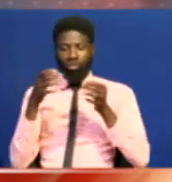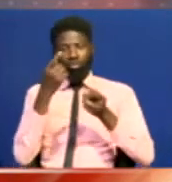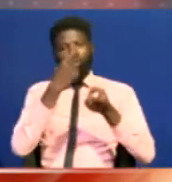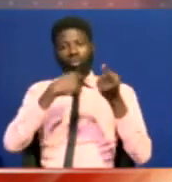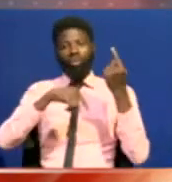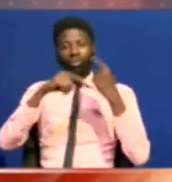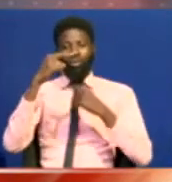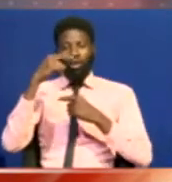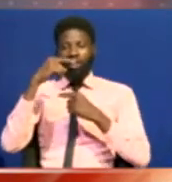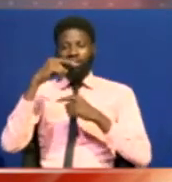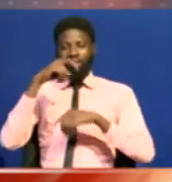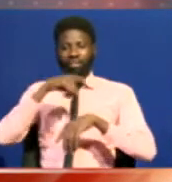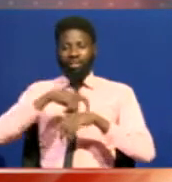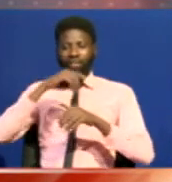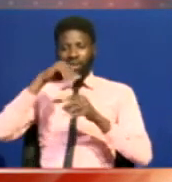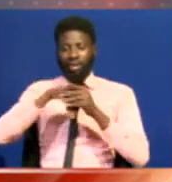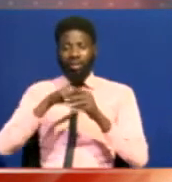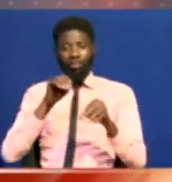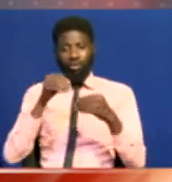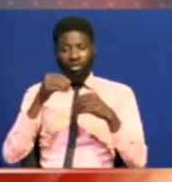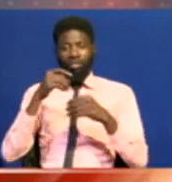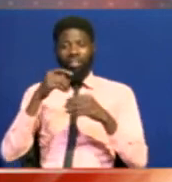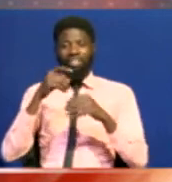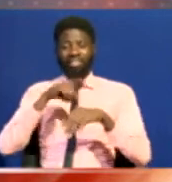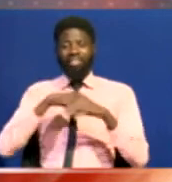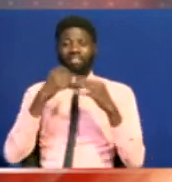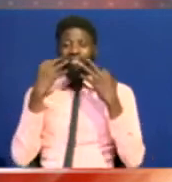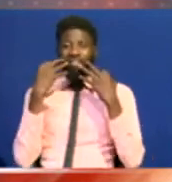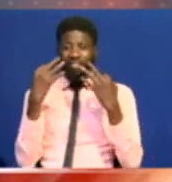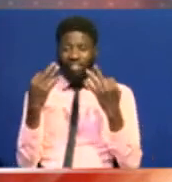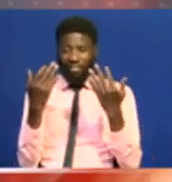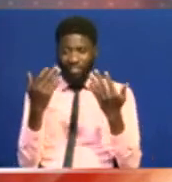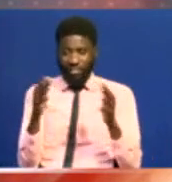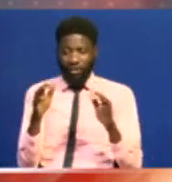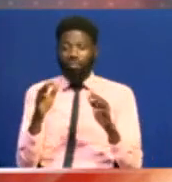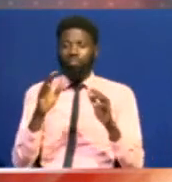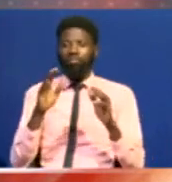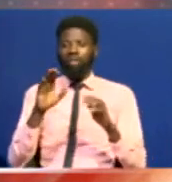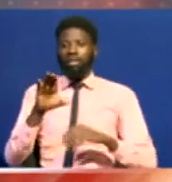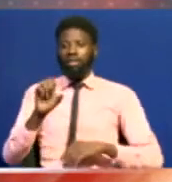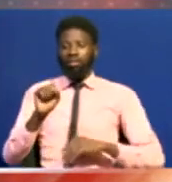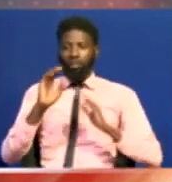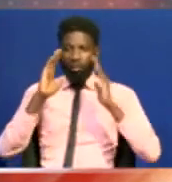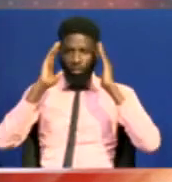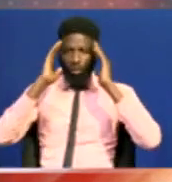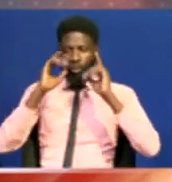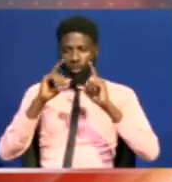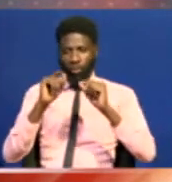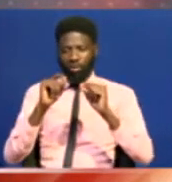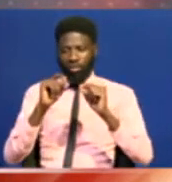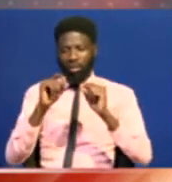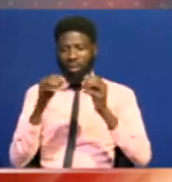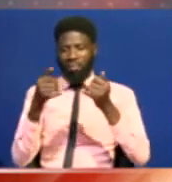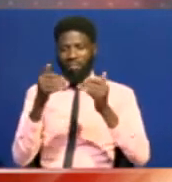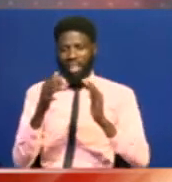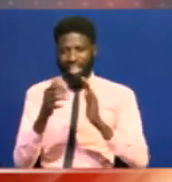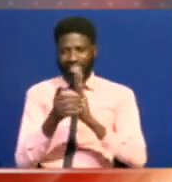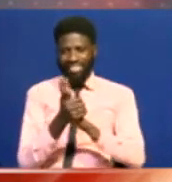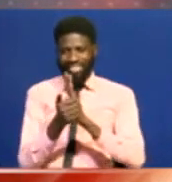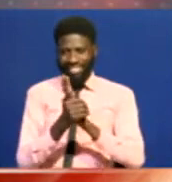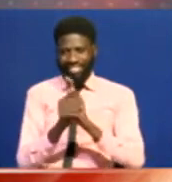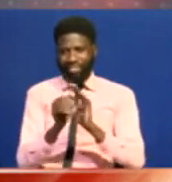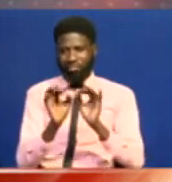Siagonjo gatuzi la Busia baada ya fainali hizo. Waziri Namwamba alisema wachezaji walio na vipaji waliotambuliwa kwenye mashindano